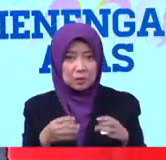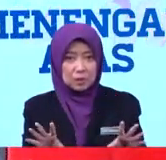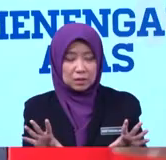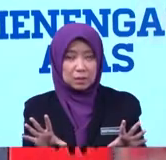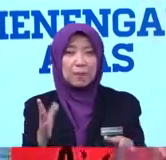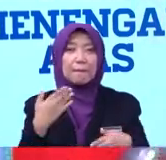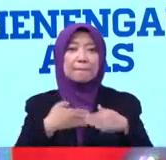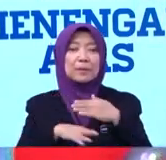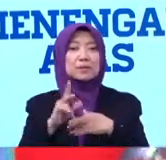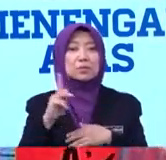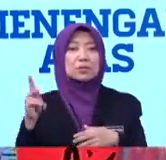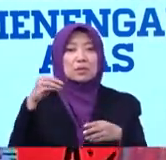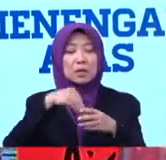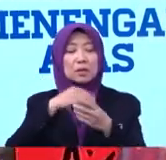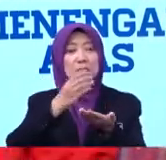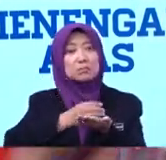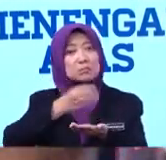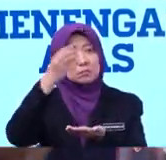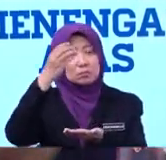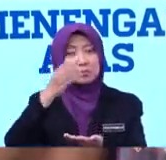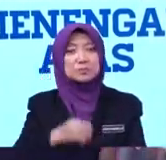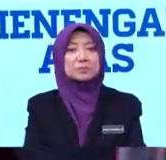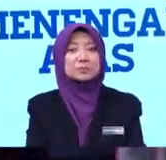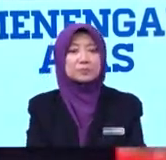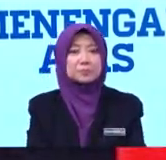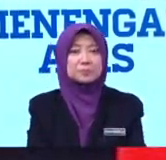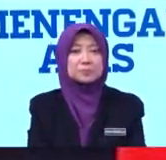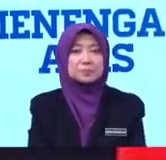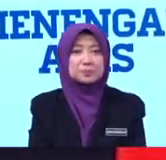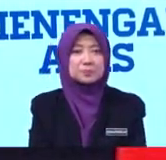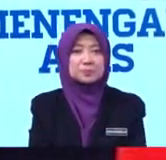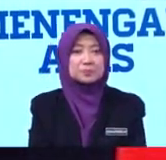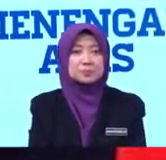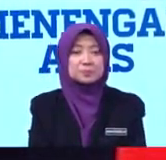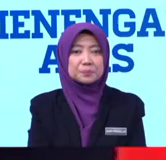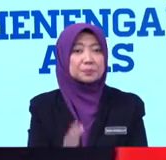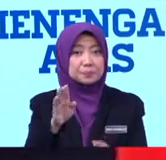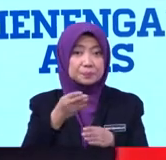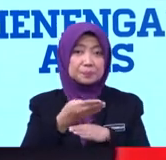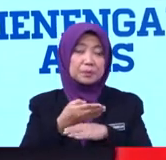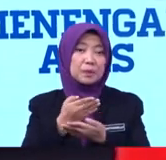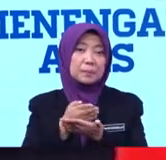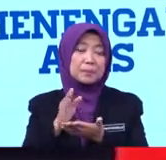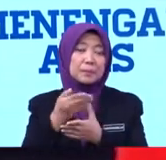masukkan ke dalam botol masukkan di bagian tengah-tengah